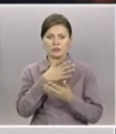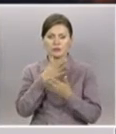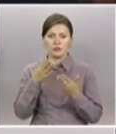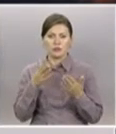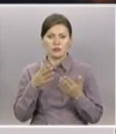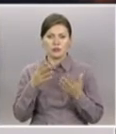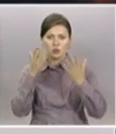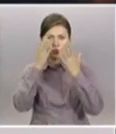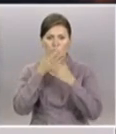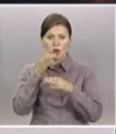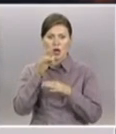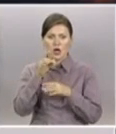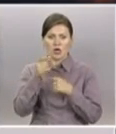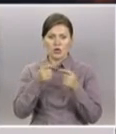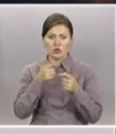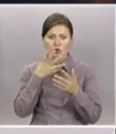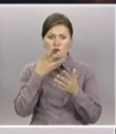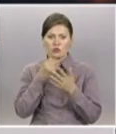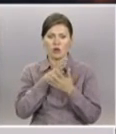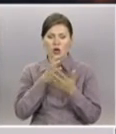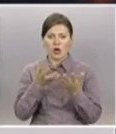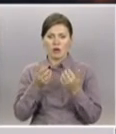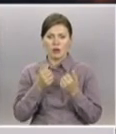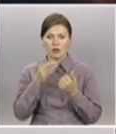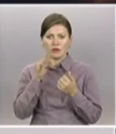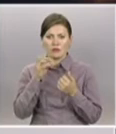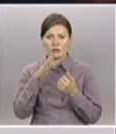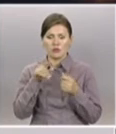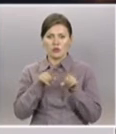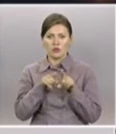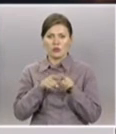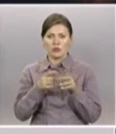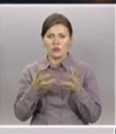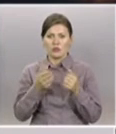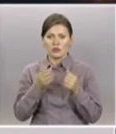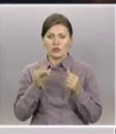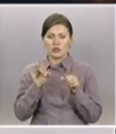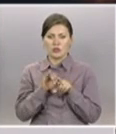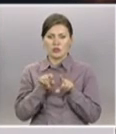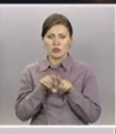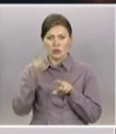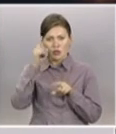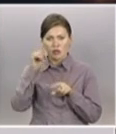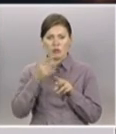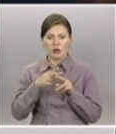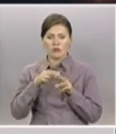Біздің Қазақстан мұсылман діни басқармасы өз тұғырнамасын қабылдады. Ханафи мазхабында ұстанып отқанымызды біледі.